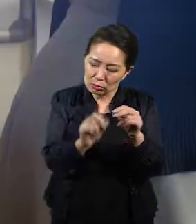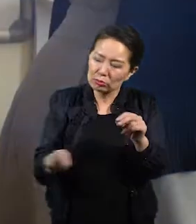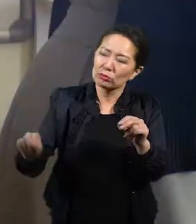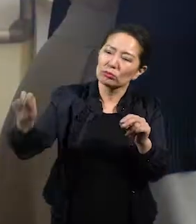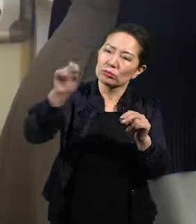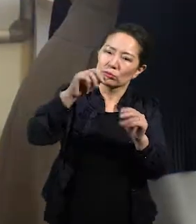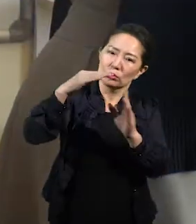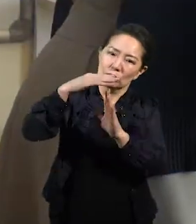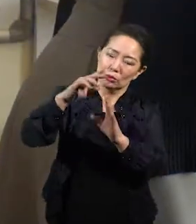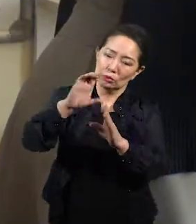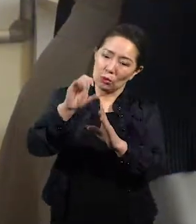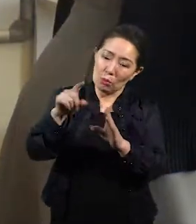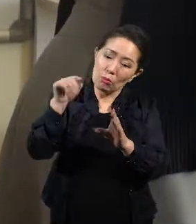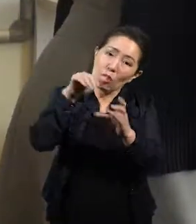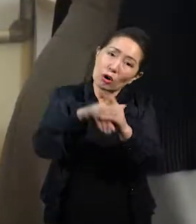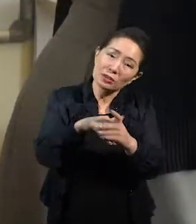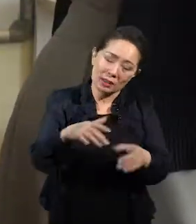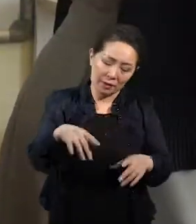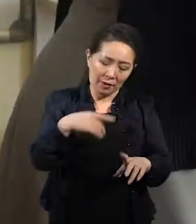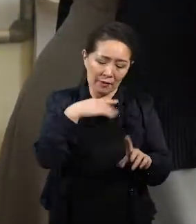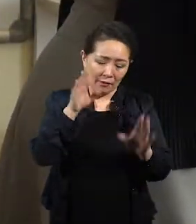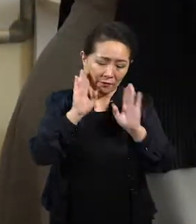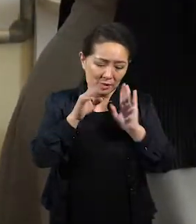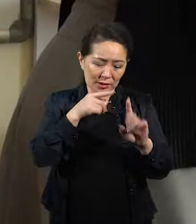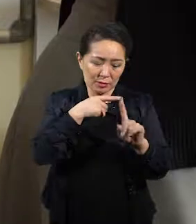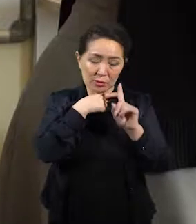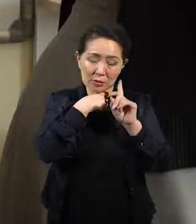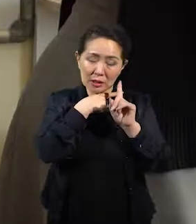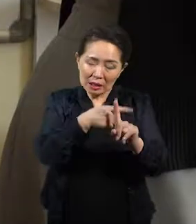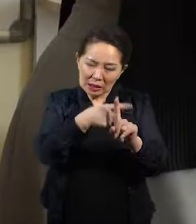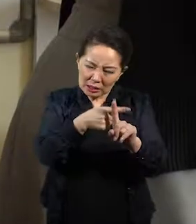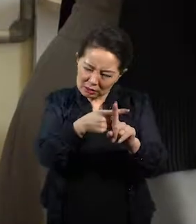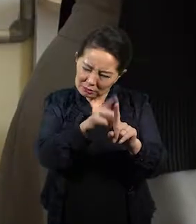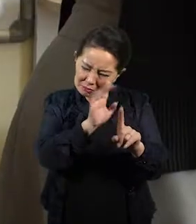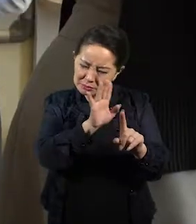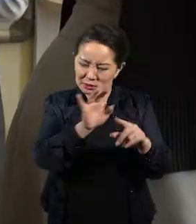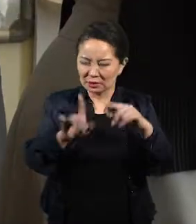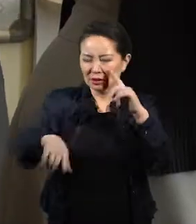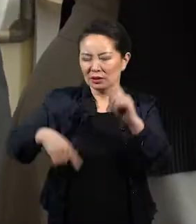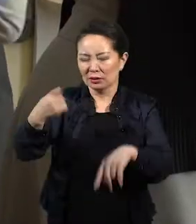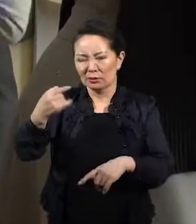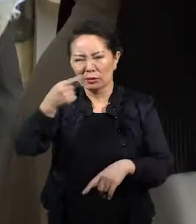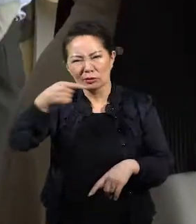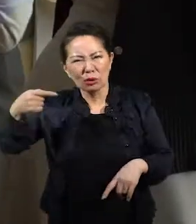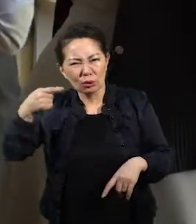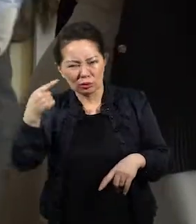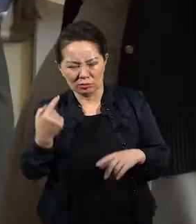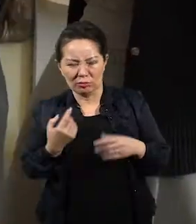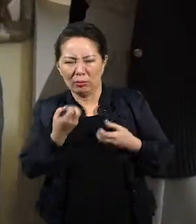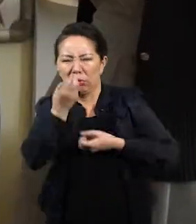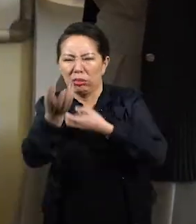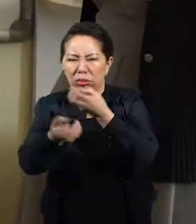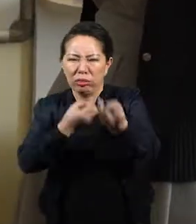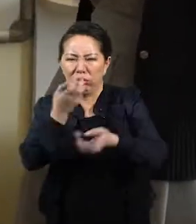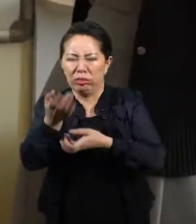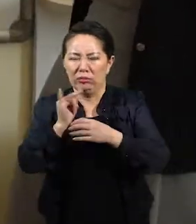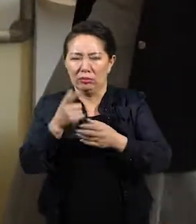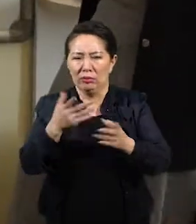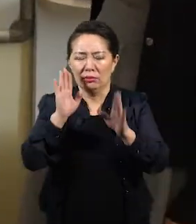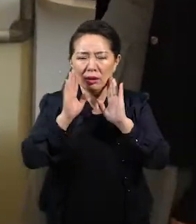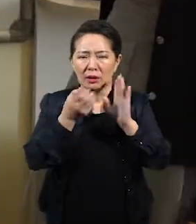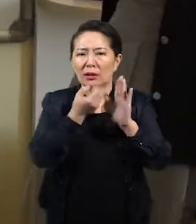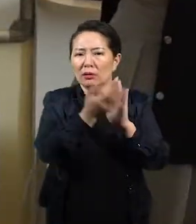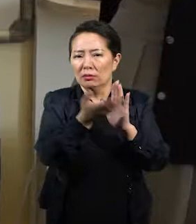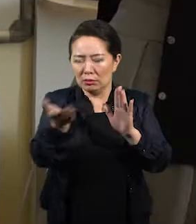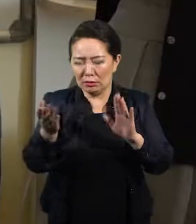гэхлээр биднэрт Facebook дээр эрэг зүйлсийг гэхээс илүү сөрөг зүйлсийг дандаа өөрсдийнхөө сэтгэлээнээс гаргаж одоо бусдад түгээдэг учраас одоо энэ сум